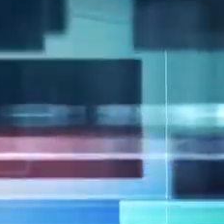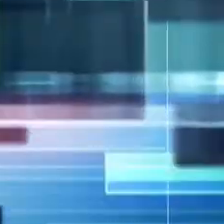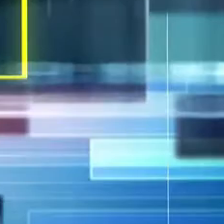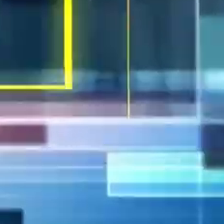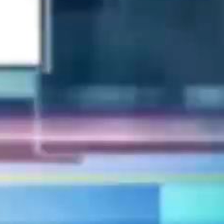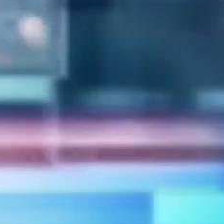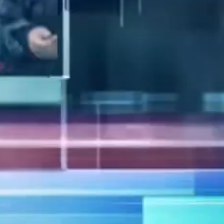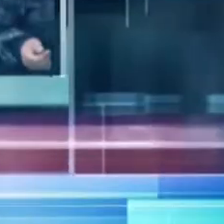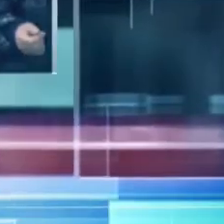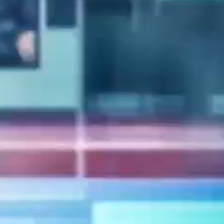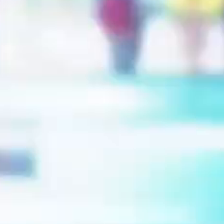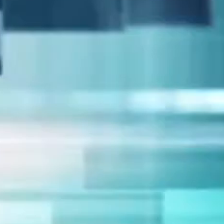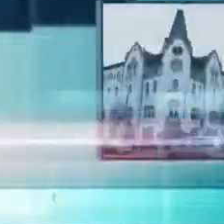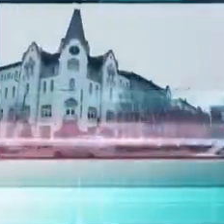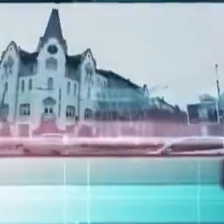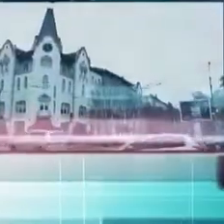Девушки отдыхают